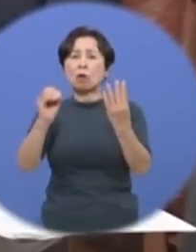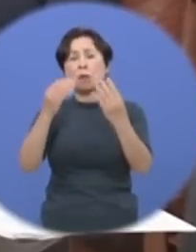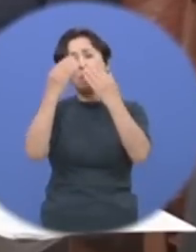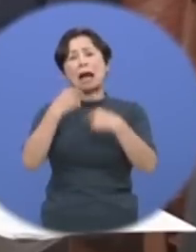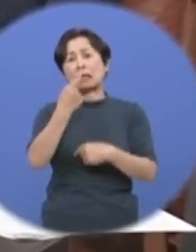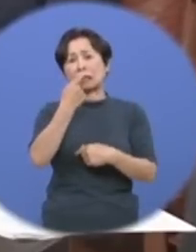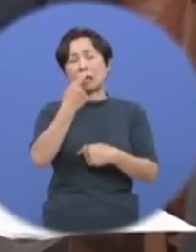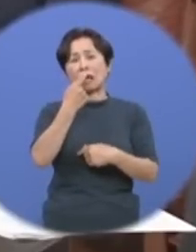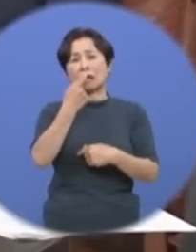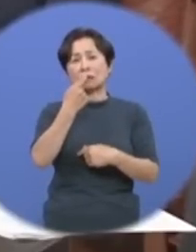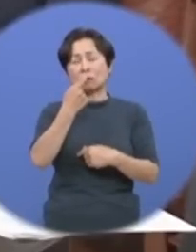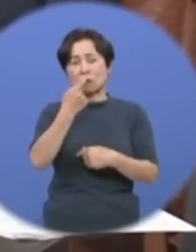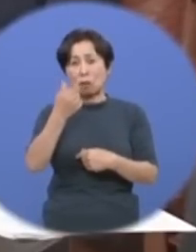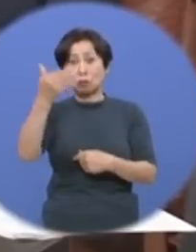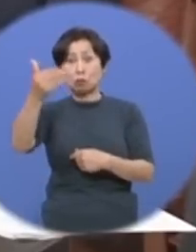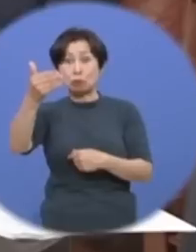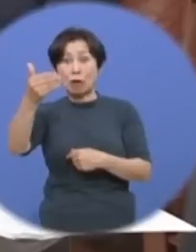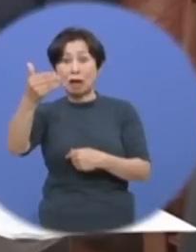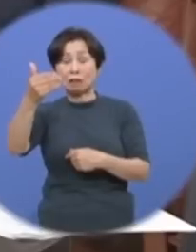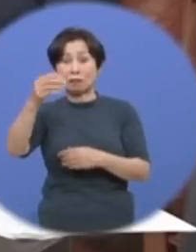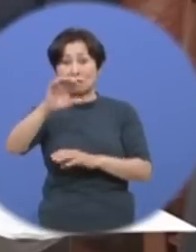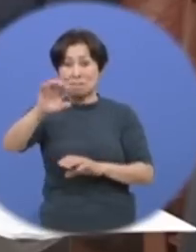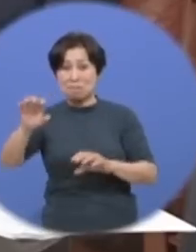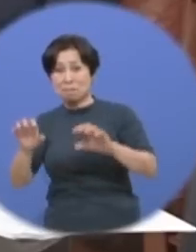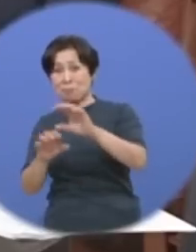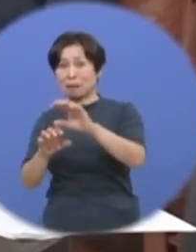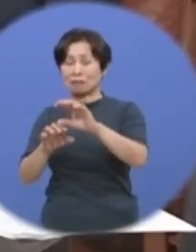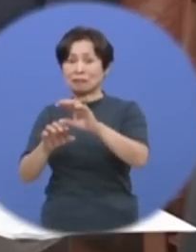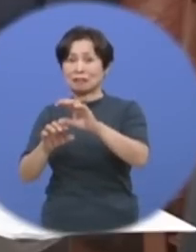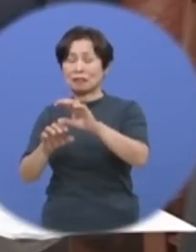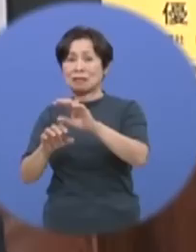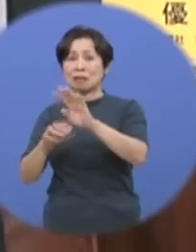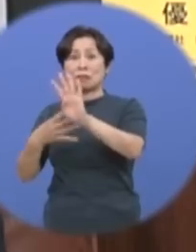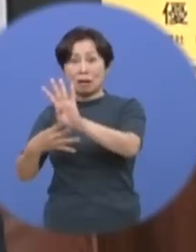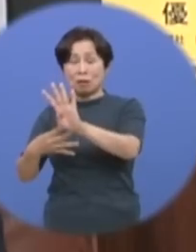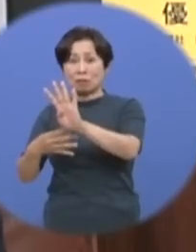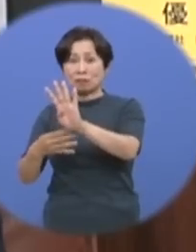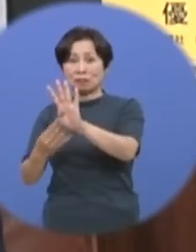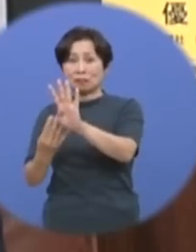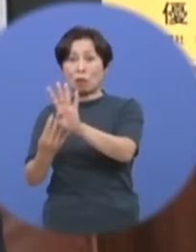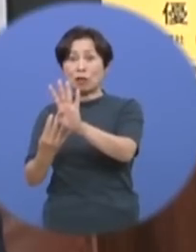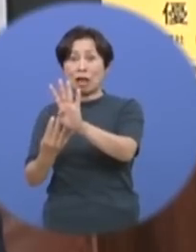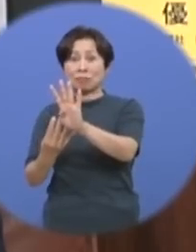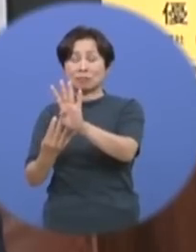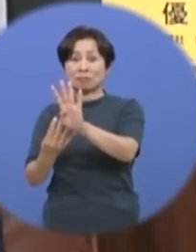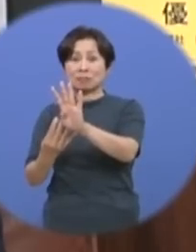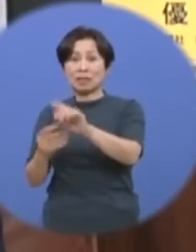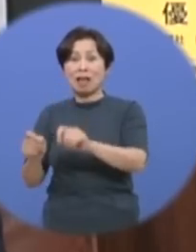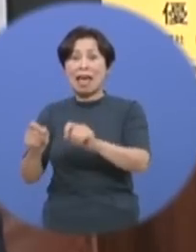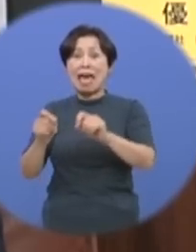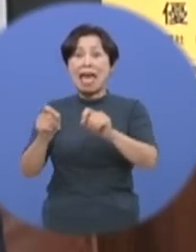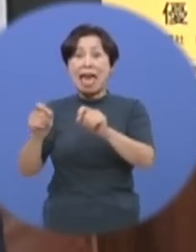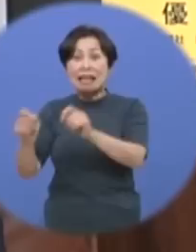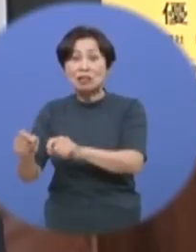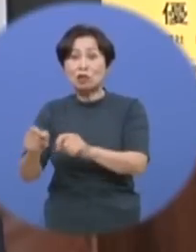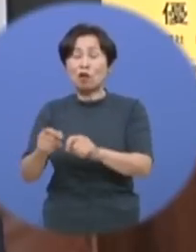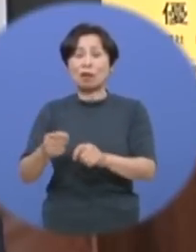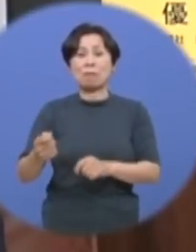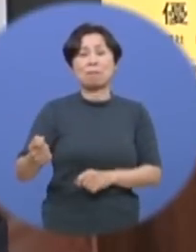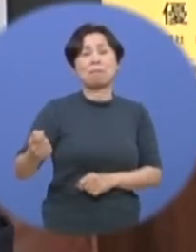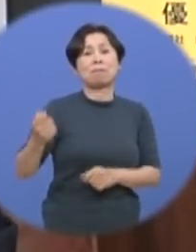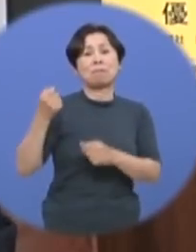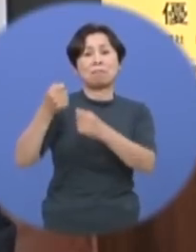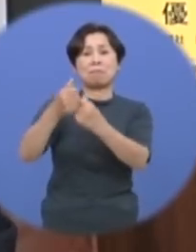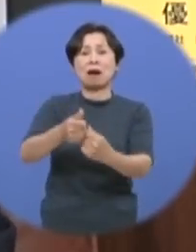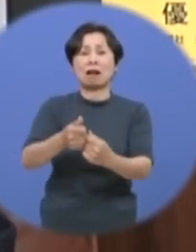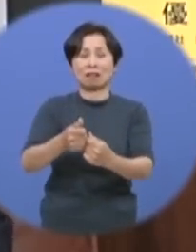てで同点に追いつかれて延長で買ったんですねたもうバケットる皮膚繰り返しとるわけ